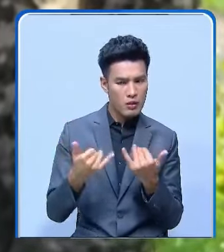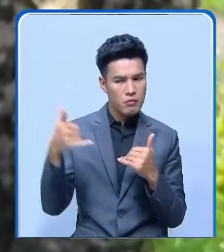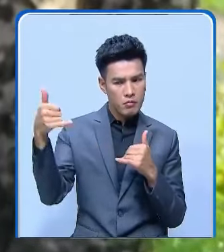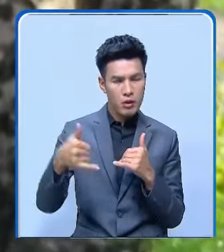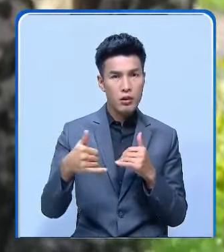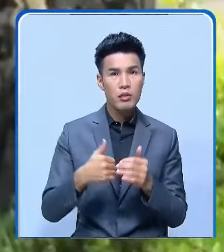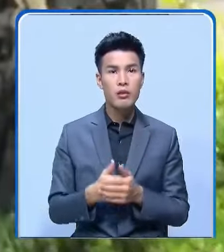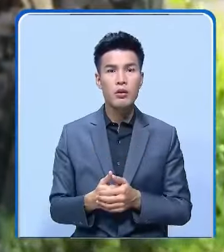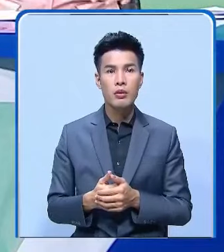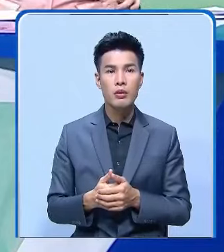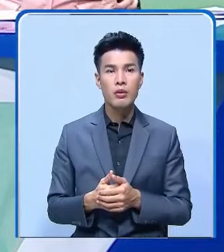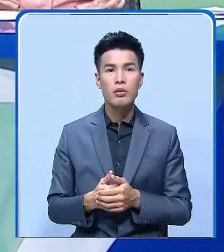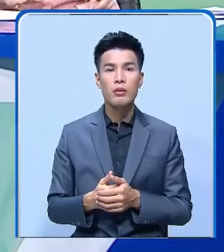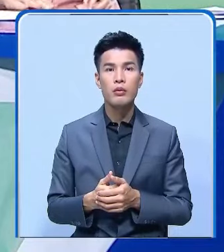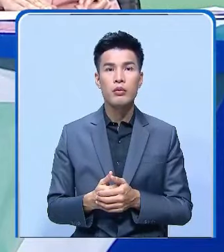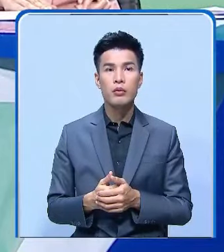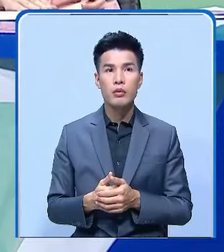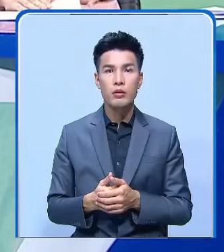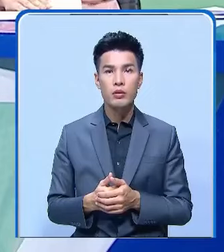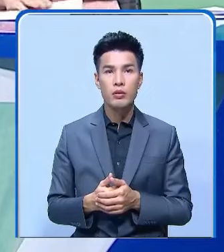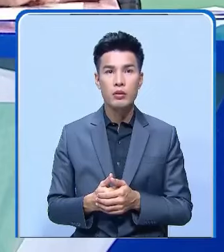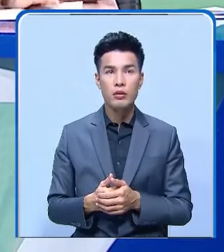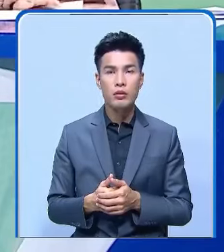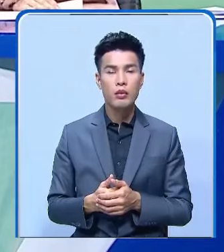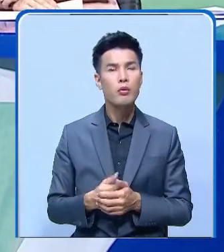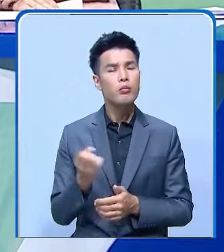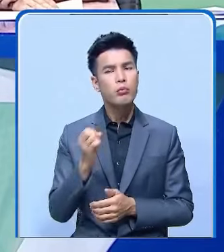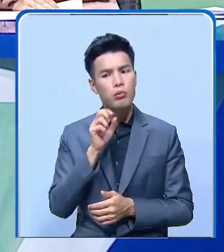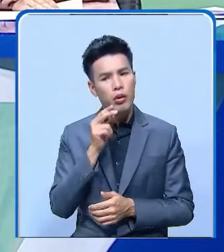ไว้วิ่งหนีแต่มันเวียนหัวหน่อย หลายคนบอกว่าเ